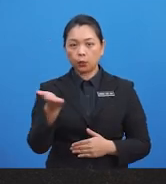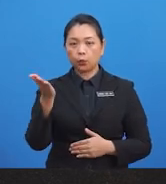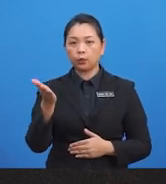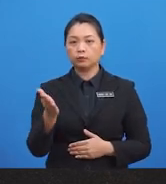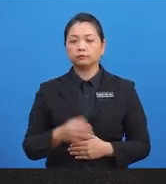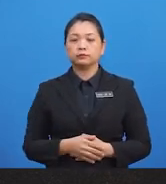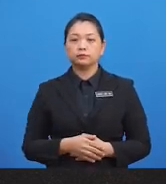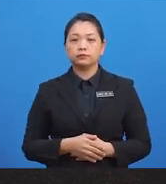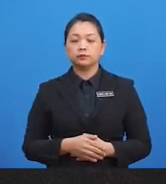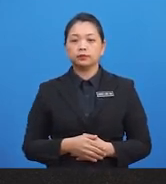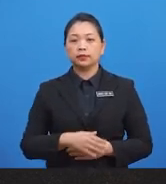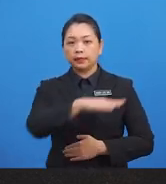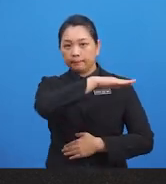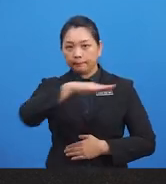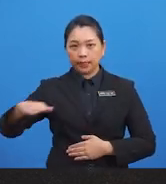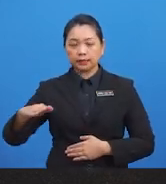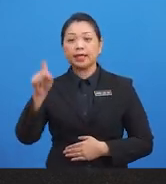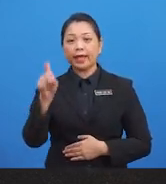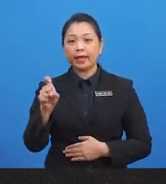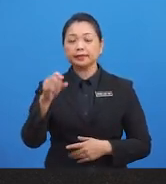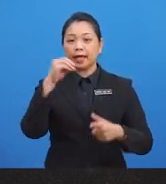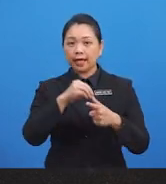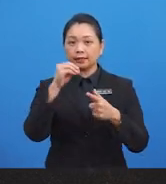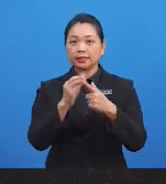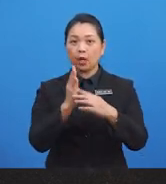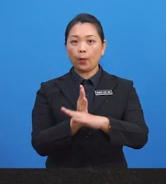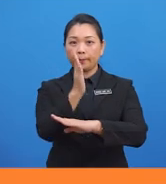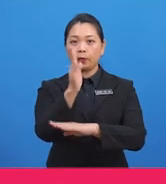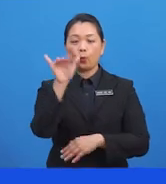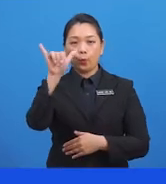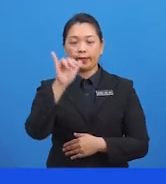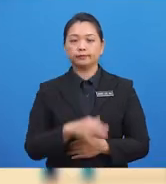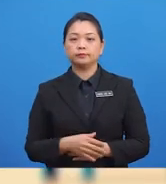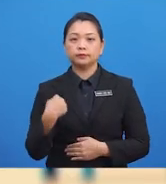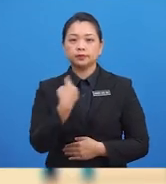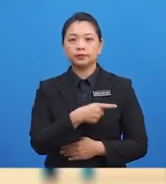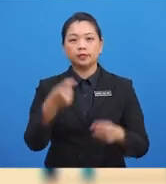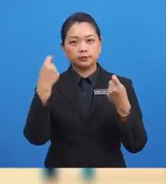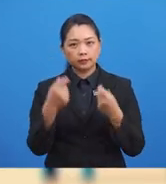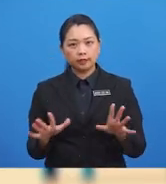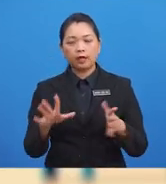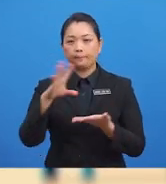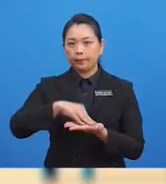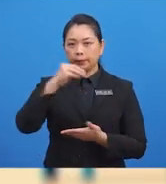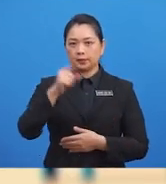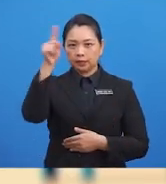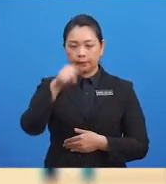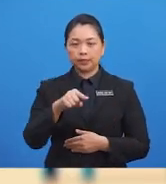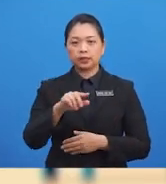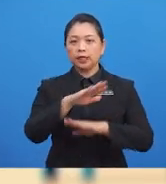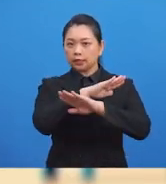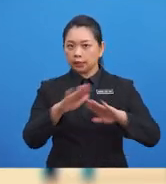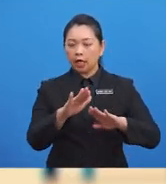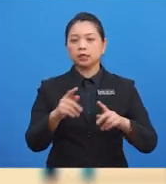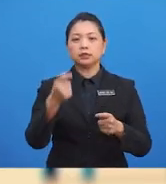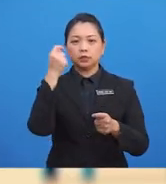ada dibatasi paksi X ataupun paksi Y. Kita telah mempelajari kamera tak